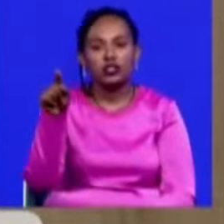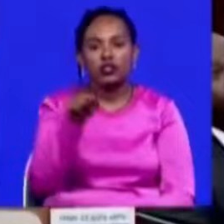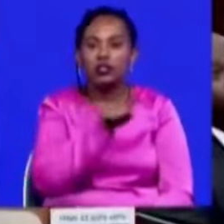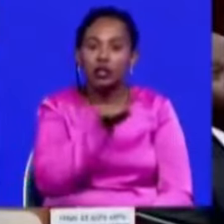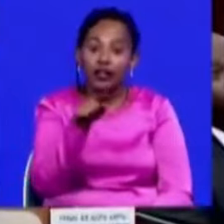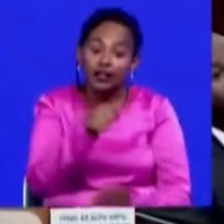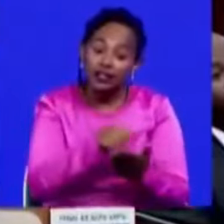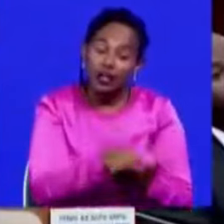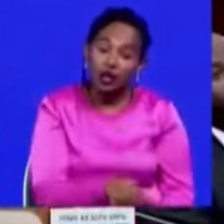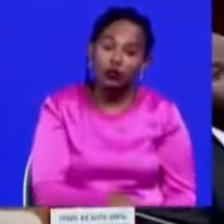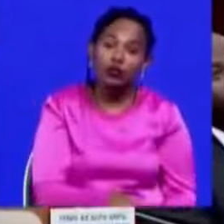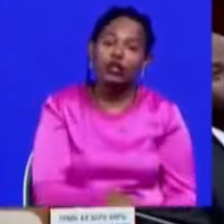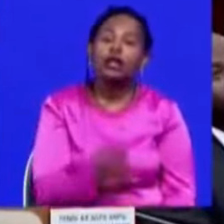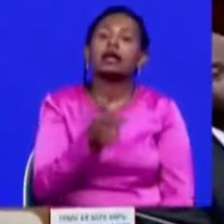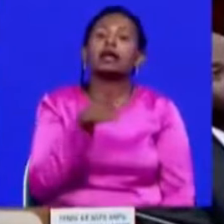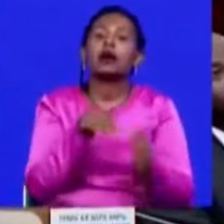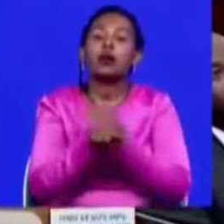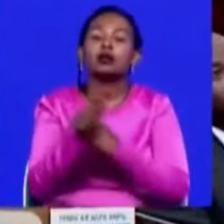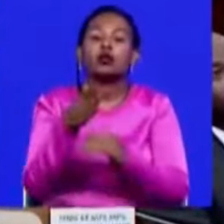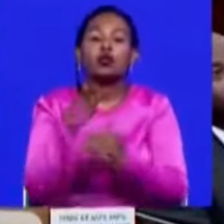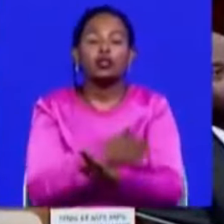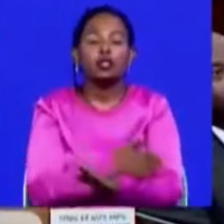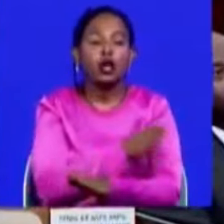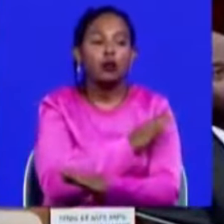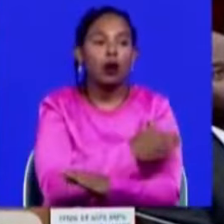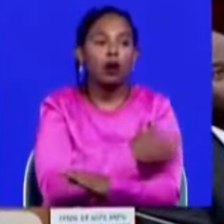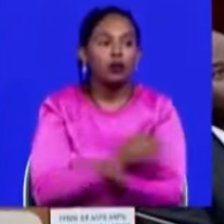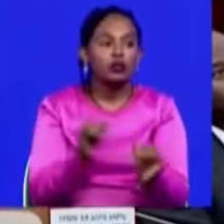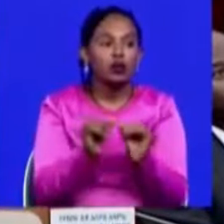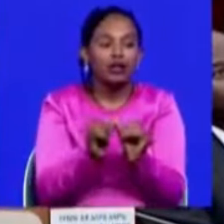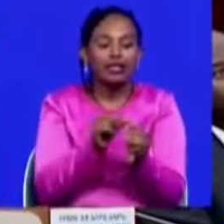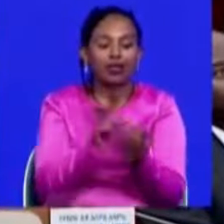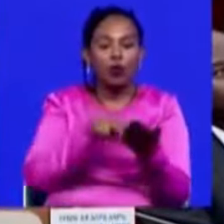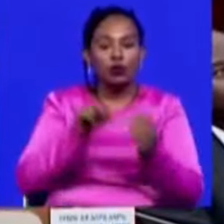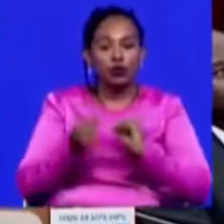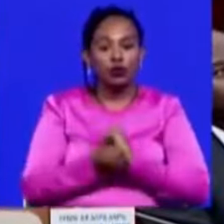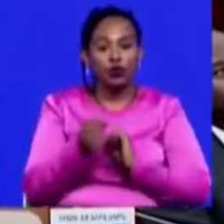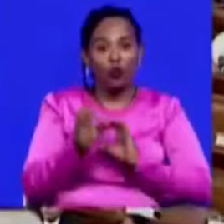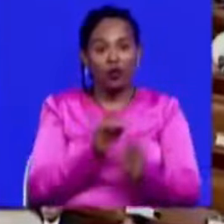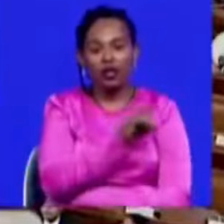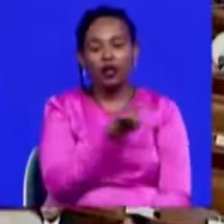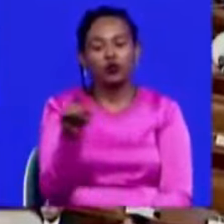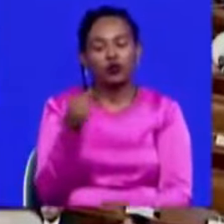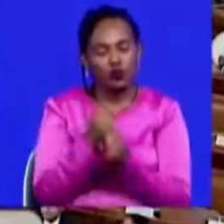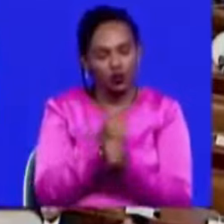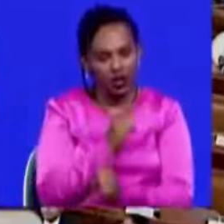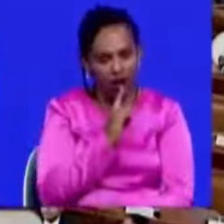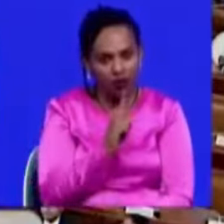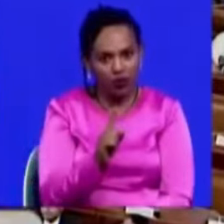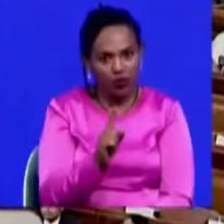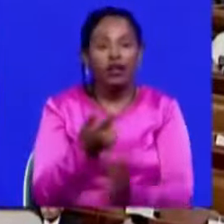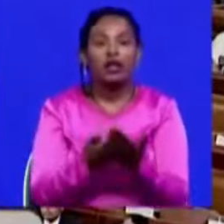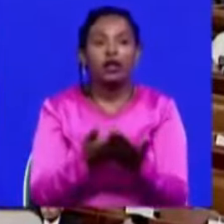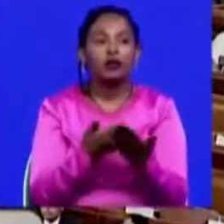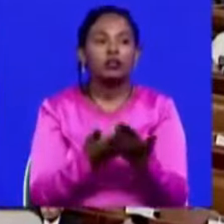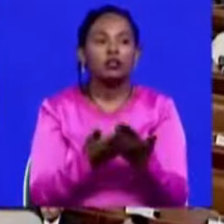ያጸደቃችሁት። ገቢያቸውን ማሻሻልና በአቅማቸው ልክ ተቋሞቻቸው ሪፎርም ማድረግ የነሱ ስራ ነው። ይሄ ለዚህ